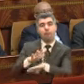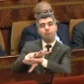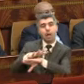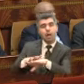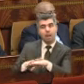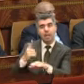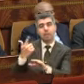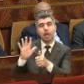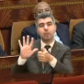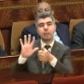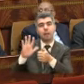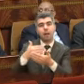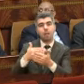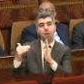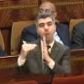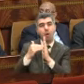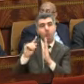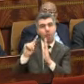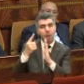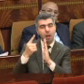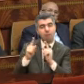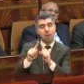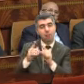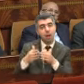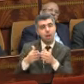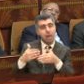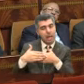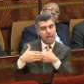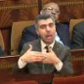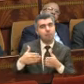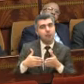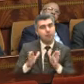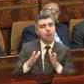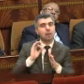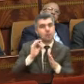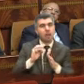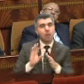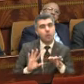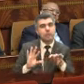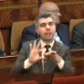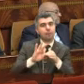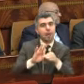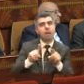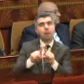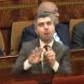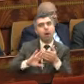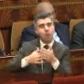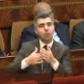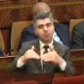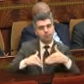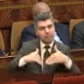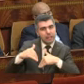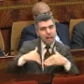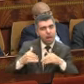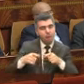ديال درهم، في انتظار أن تفرجوا سيد الوزير الله يجزيكم بخير على هذه الاتفاقية اللي غتفك العزلة على الإقليم لا